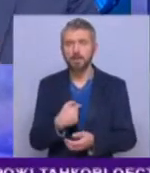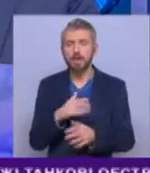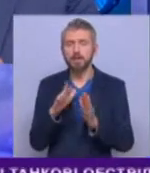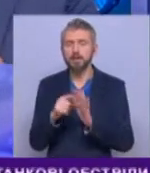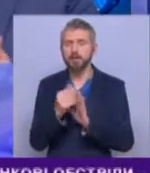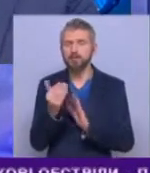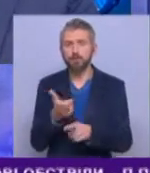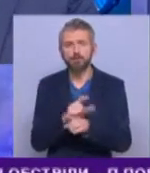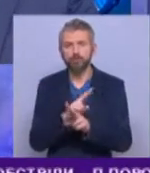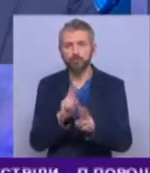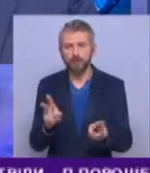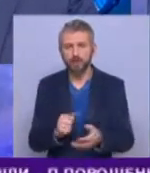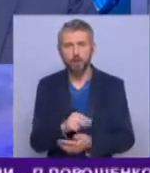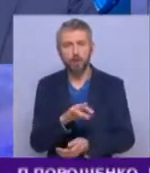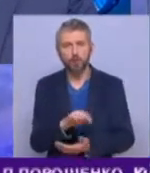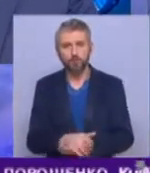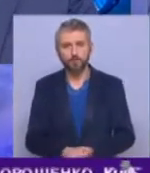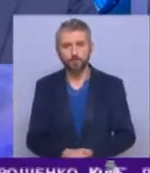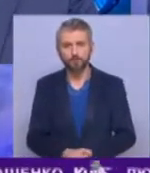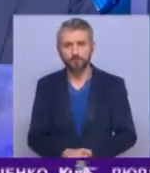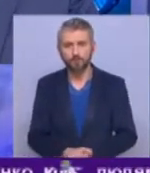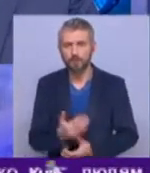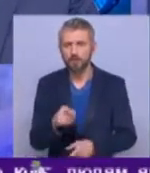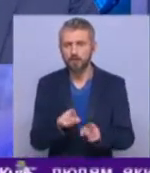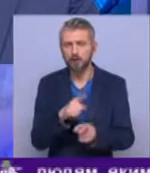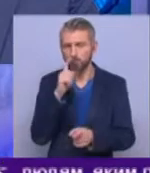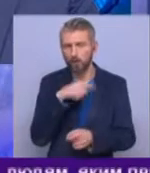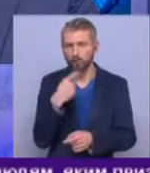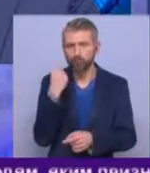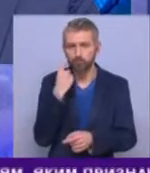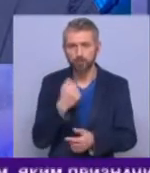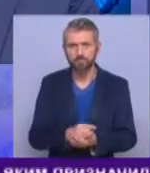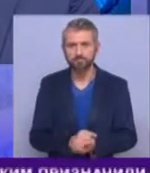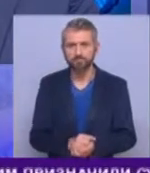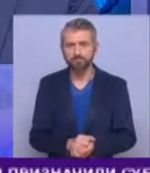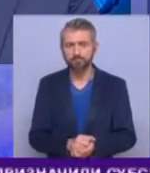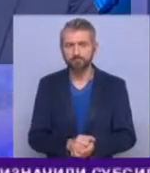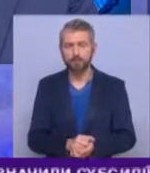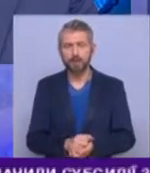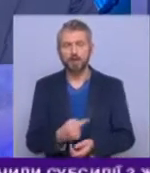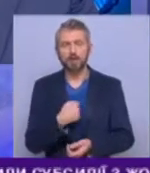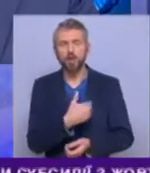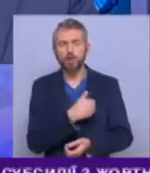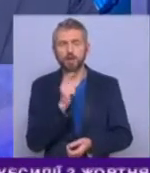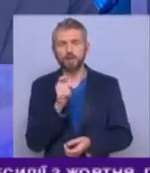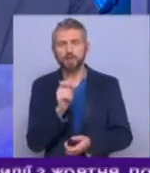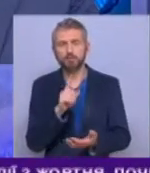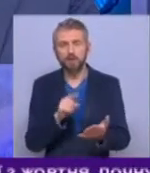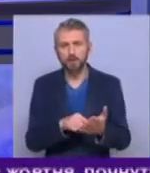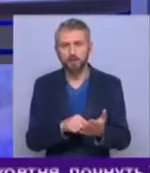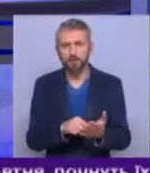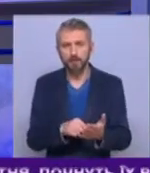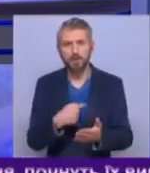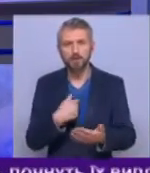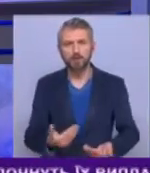вами, більше не з ким. Алло. Ми вас чуємо. Так погано чути? Говоріть. Фантастично, ми вас чуємо, я пані. Я хотіла задати питання. Так. О,